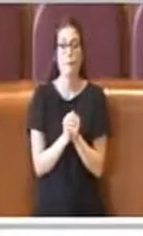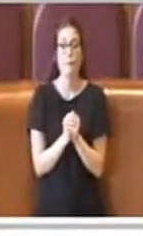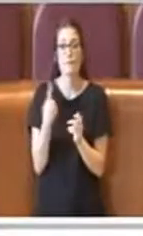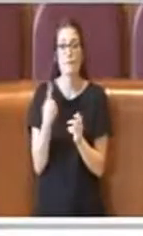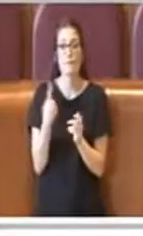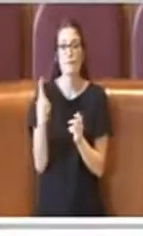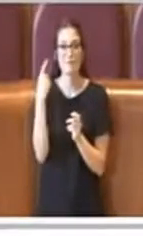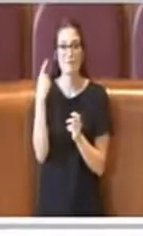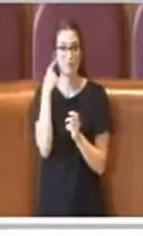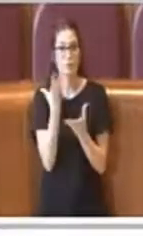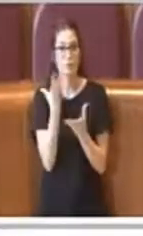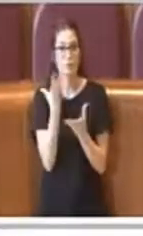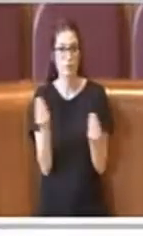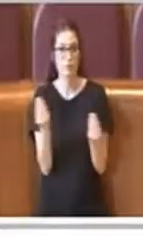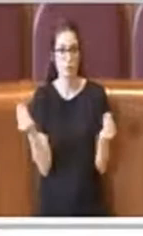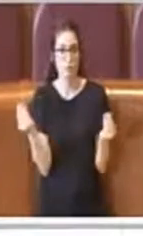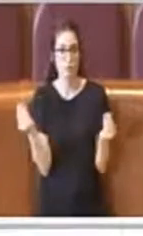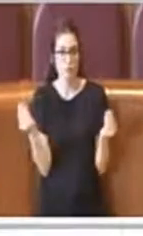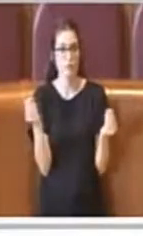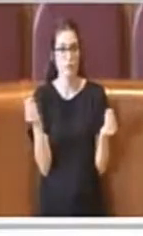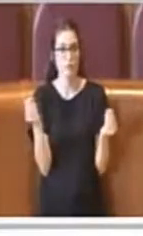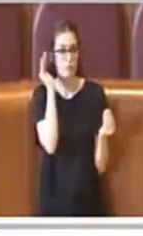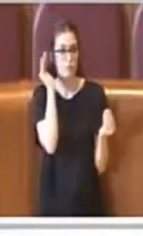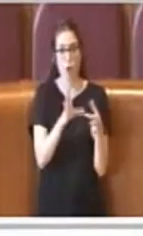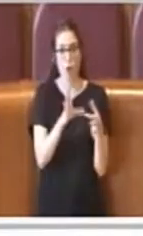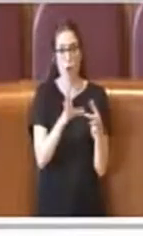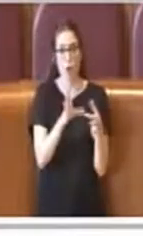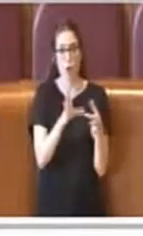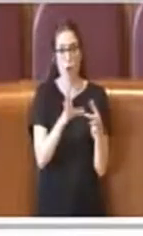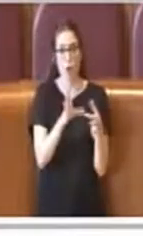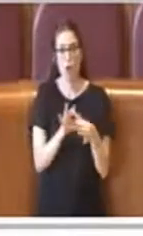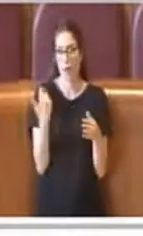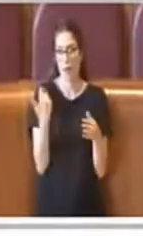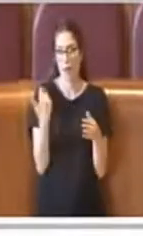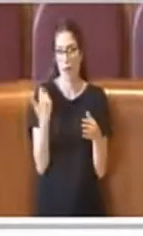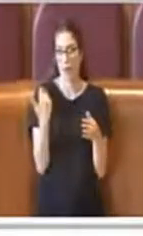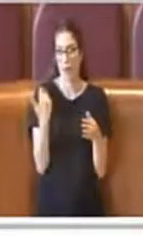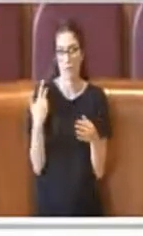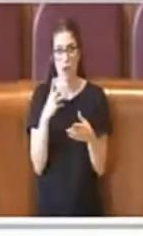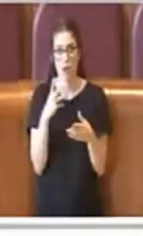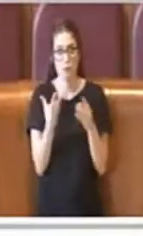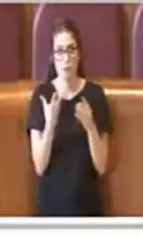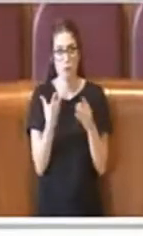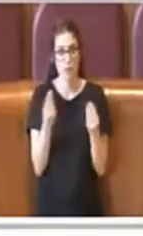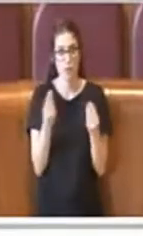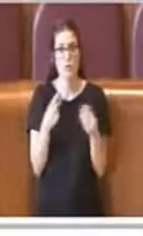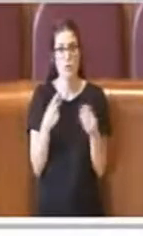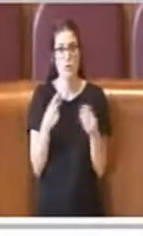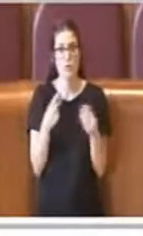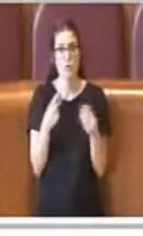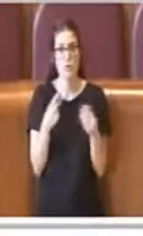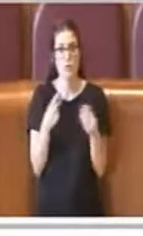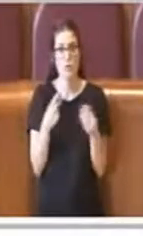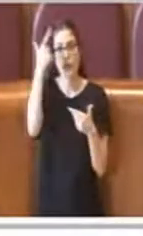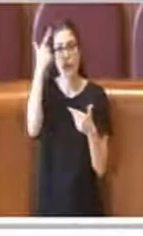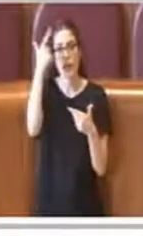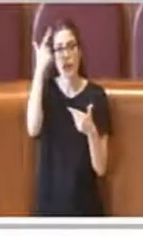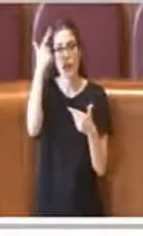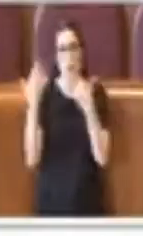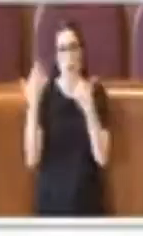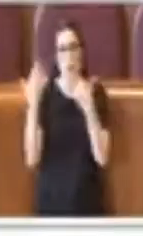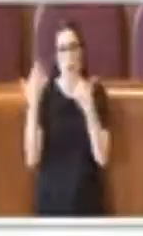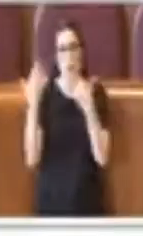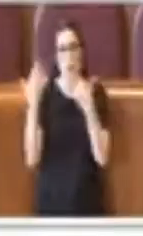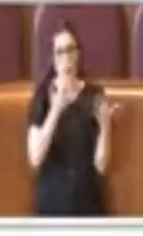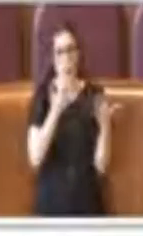Ho sentito molte cose dai colleghi che mi hanno preceduto. E io vorrei far fare una riflessione